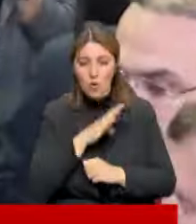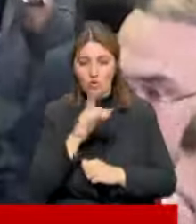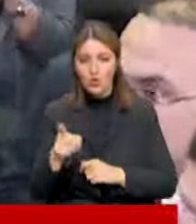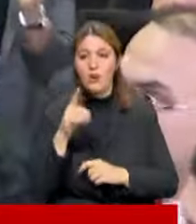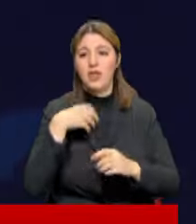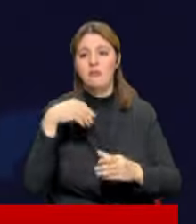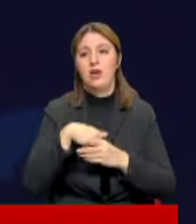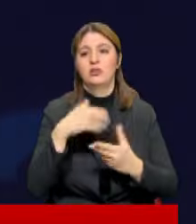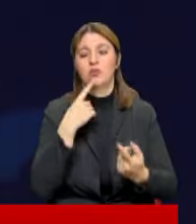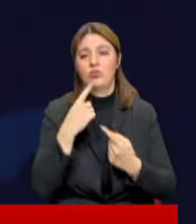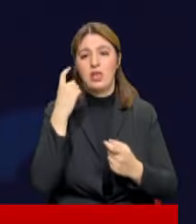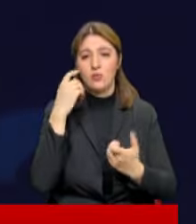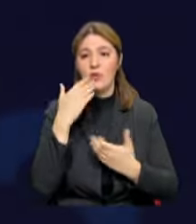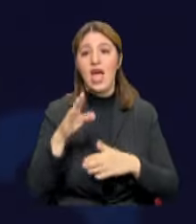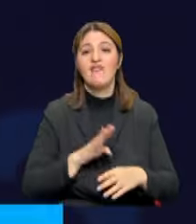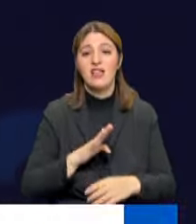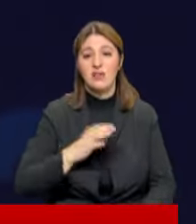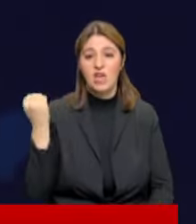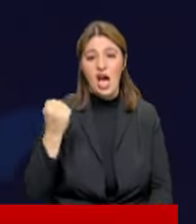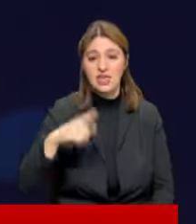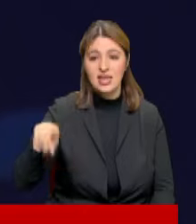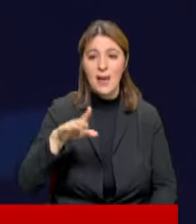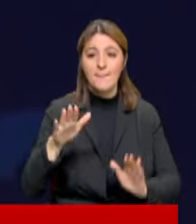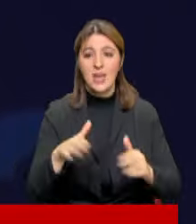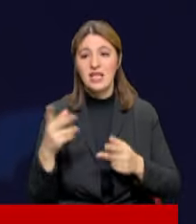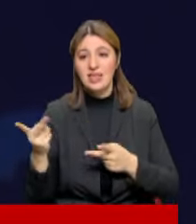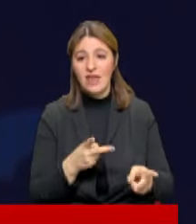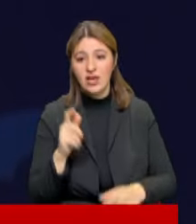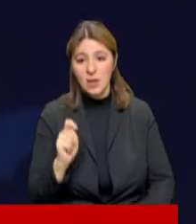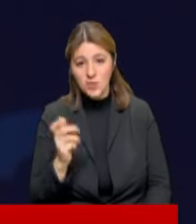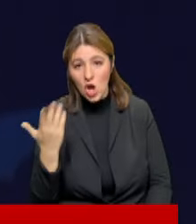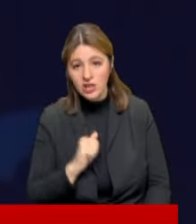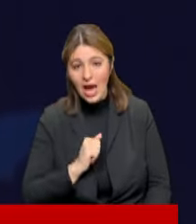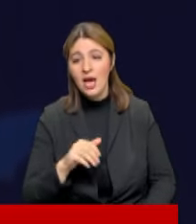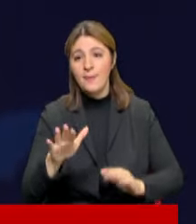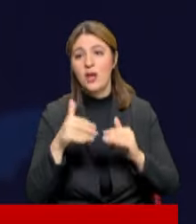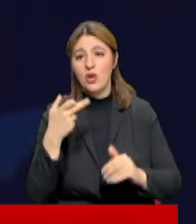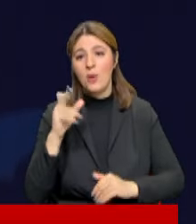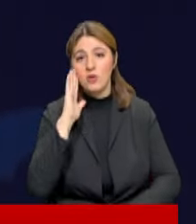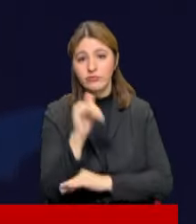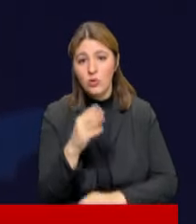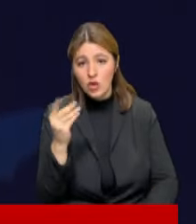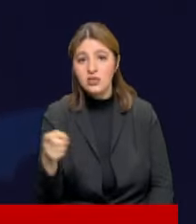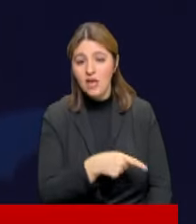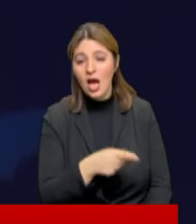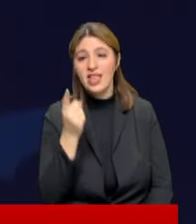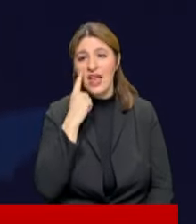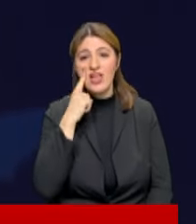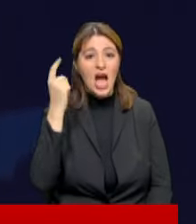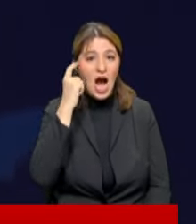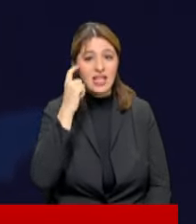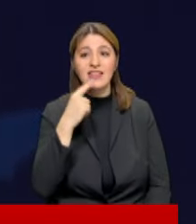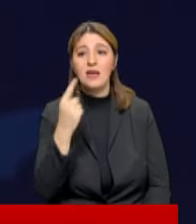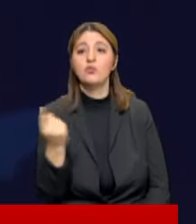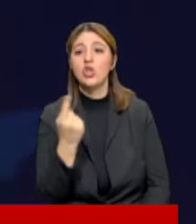tanıtımında konuştu evlatlarımızın katili meclise davet ediliyor da meclis boşa düşürülüyor devlet aklı